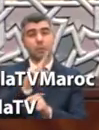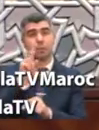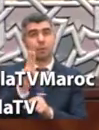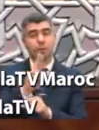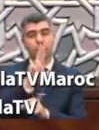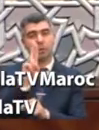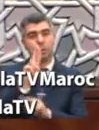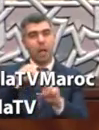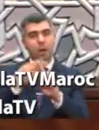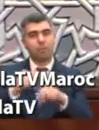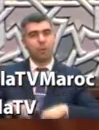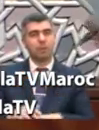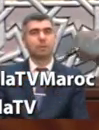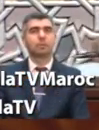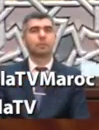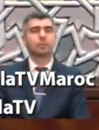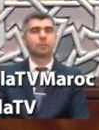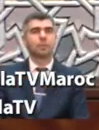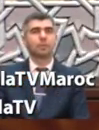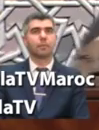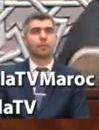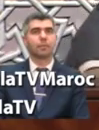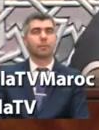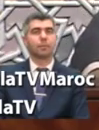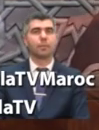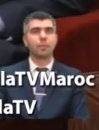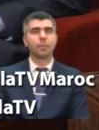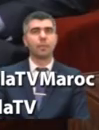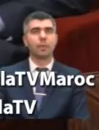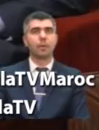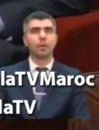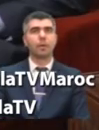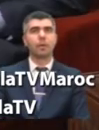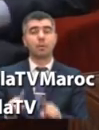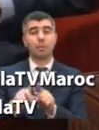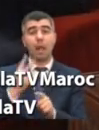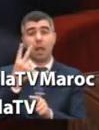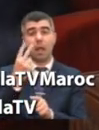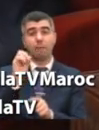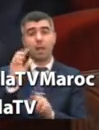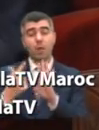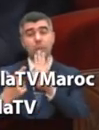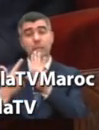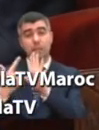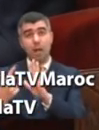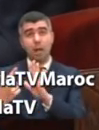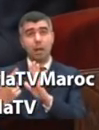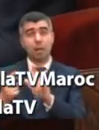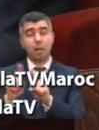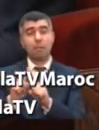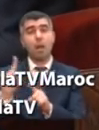رد السيد الوزير. والسيد النائب كنتوا تبداو في هذا الشيء من 2007 لان حتى نظام الراميد في